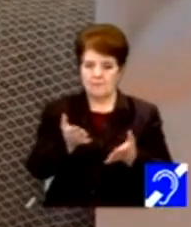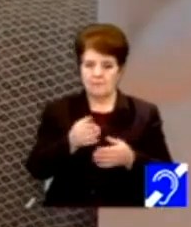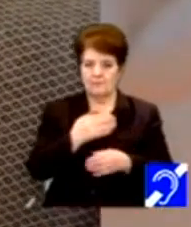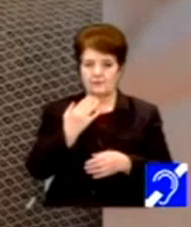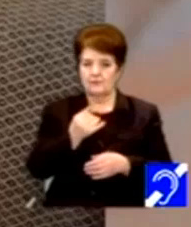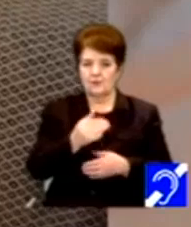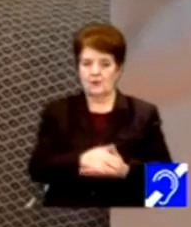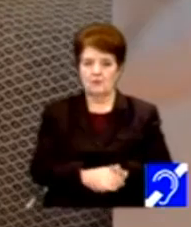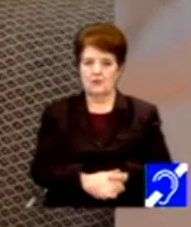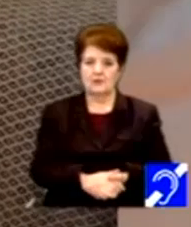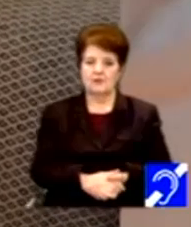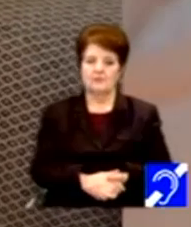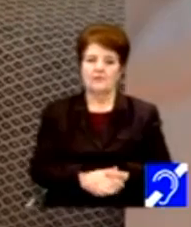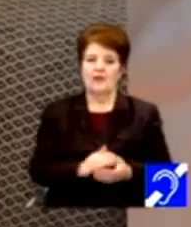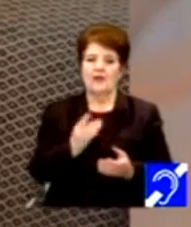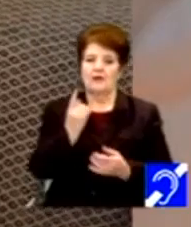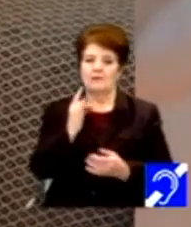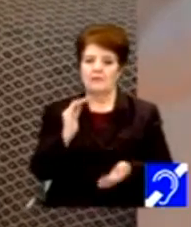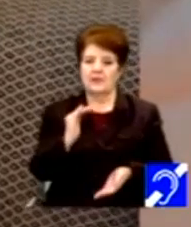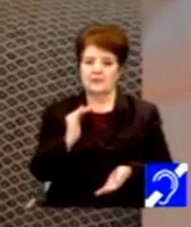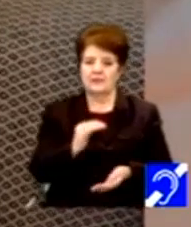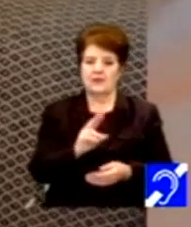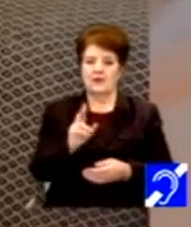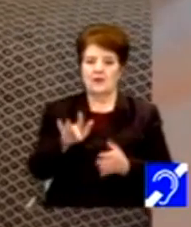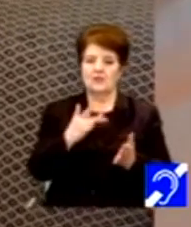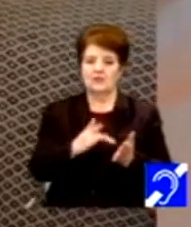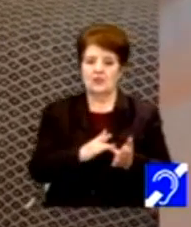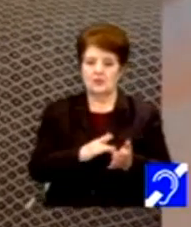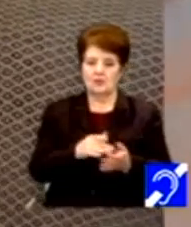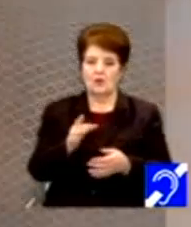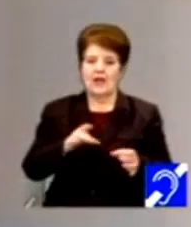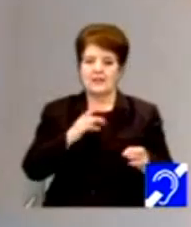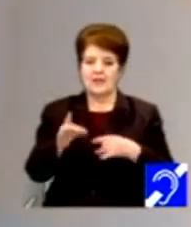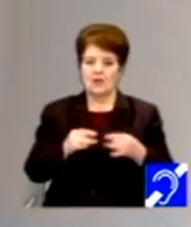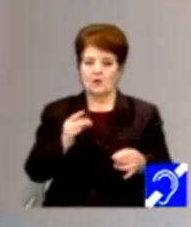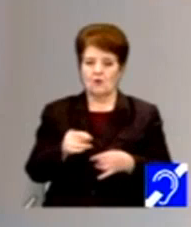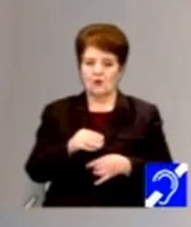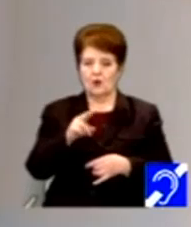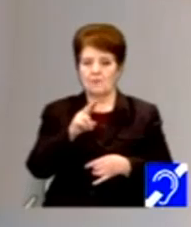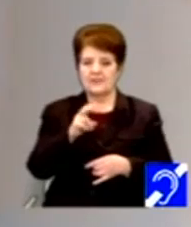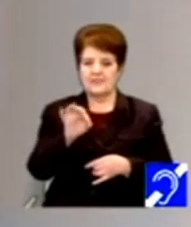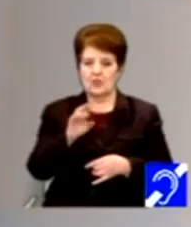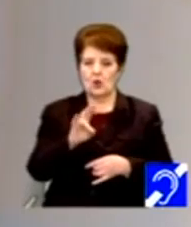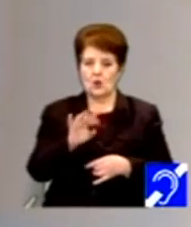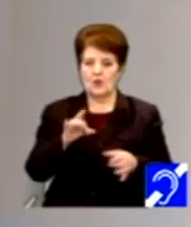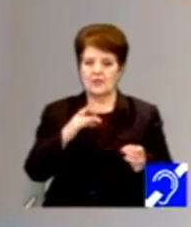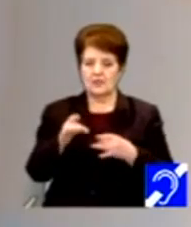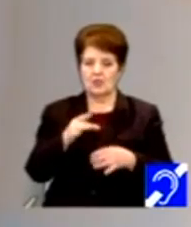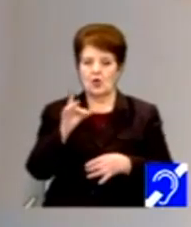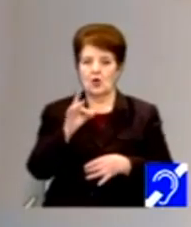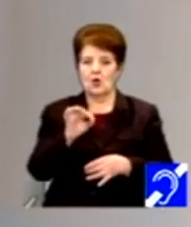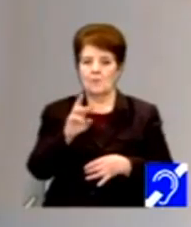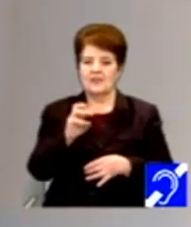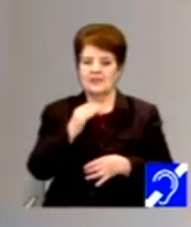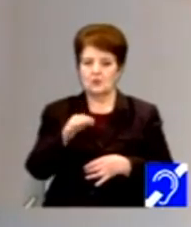la cot. Acum băiețelul face tratament la Centrul de Recuperare Neuropsihomotorie pentru Copii Nicolae Robanescu din